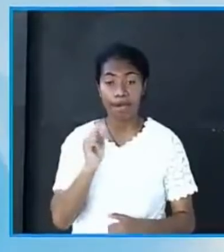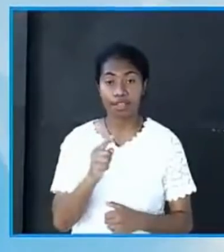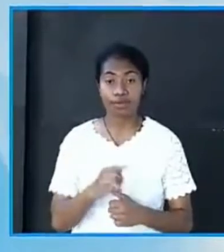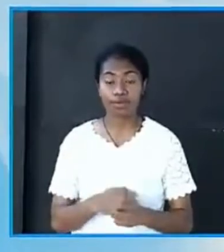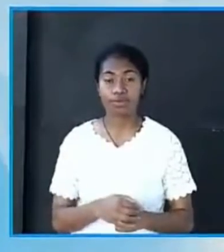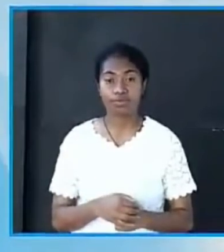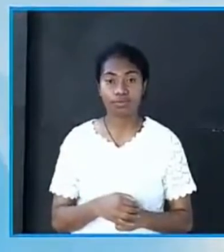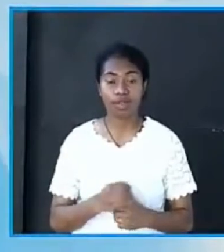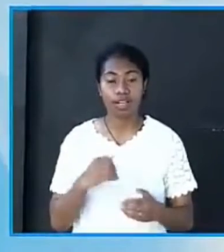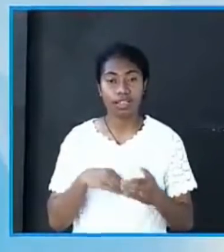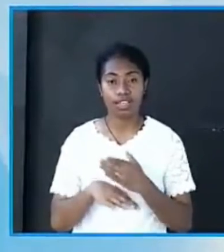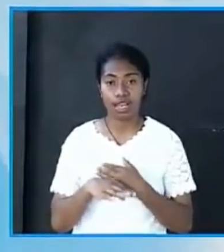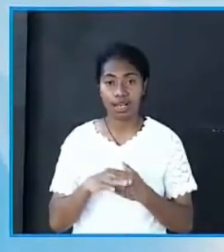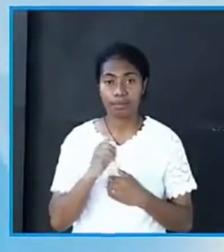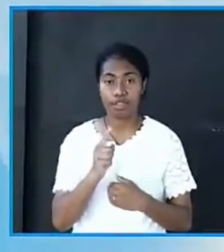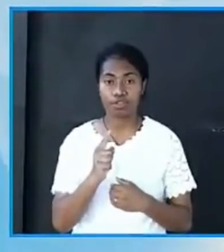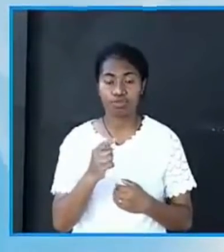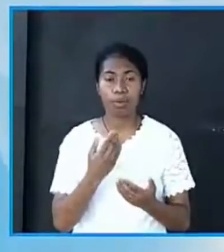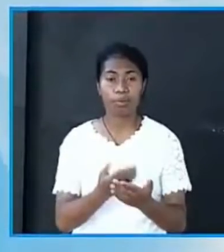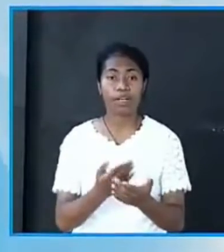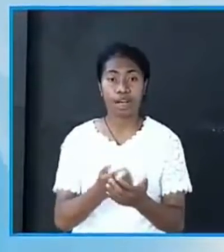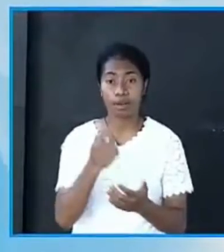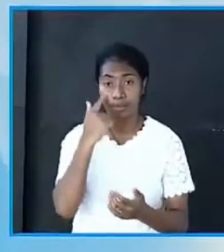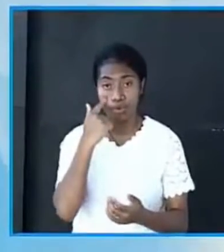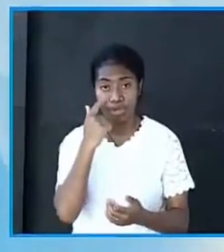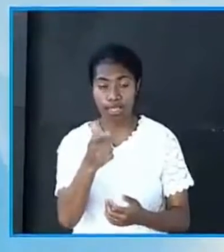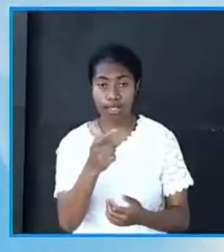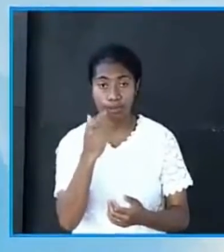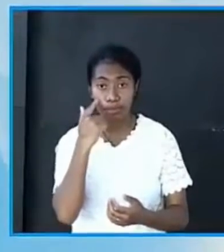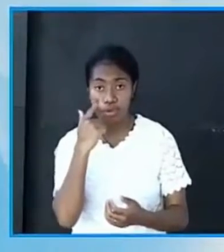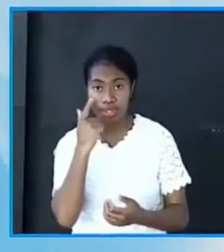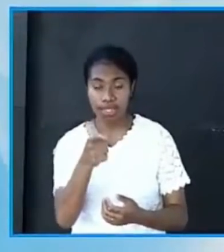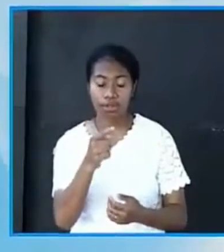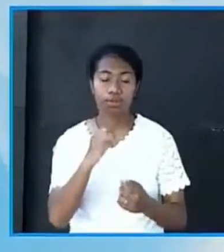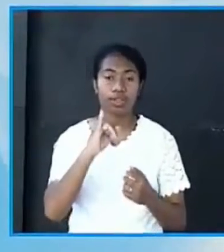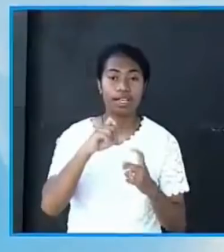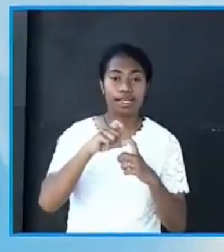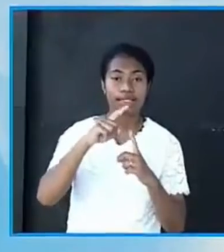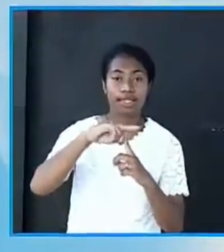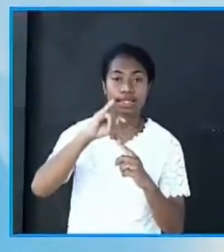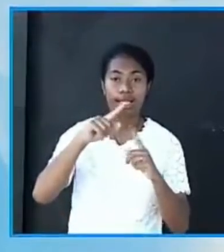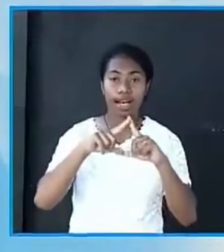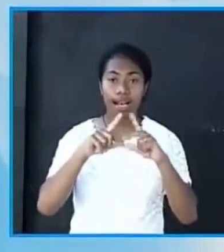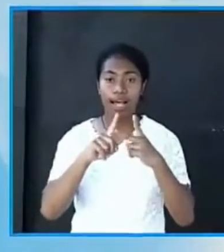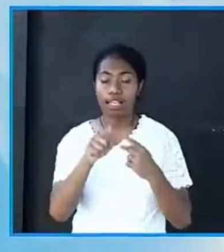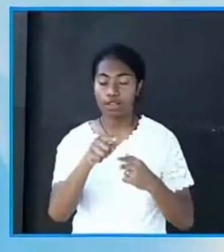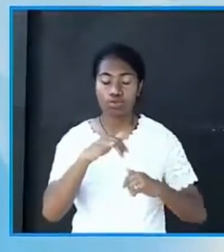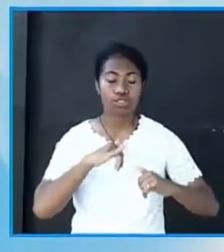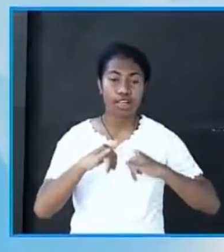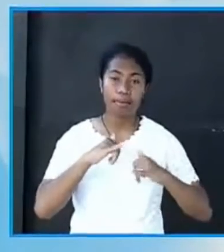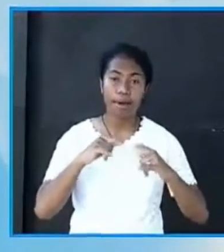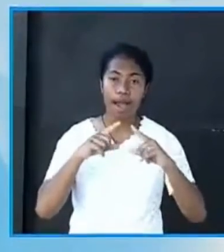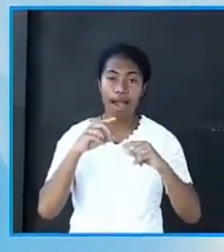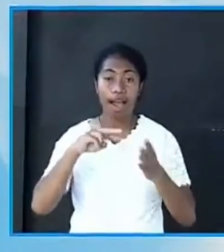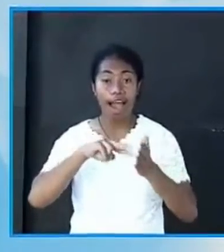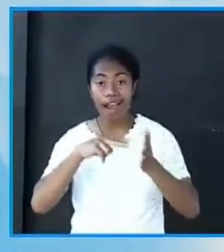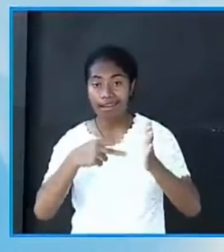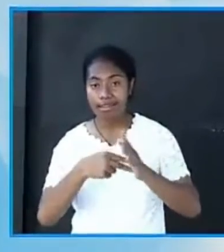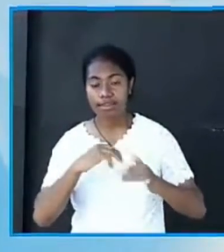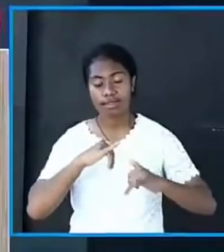dalam sebuah bintang Memberi bukti lebih dari cukup bawah istilah ini sama artinya